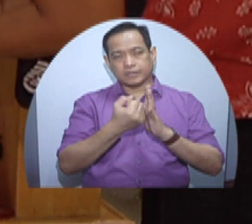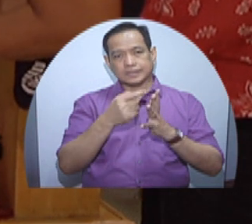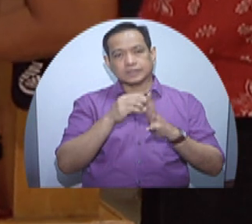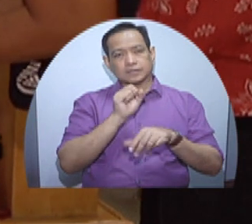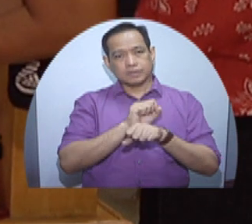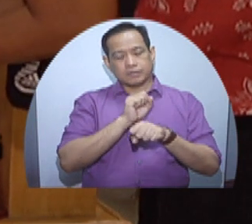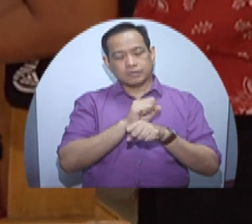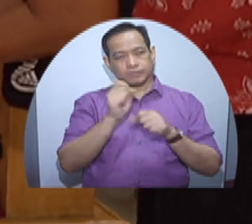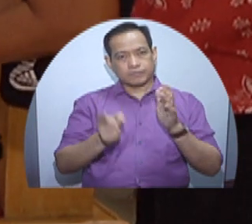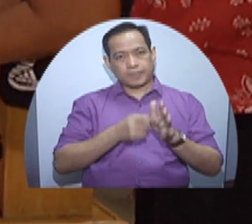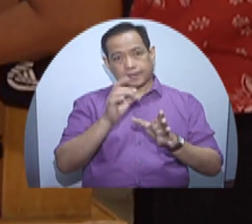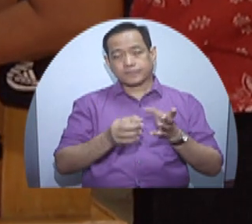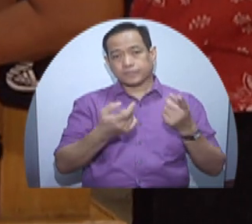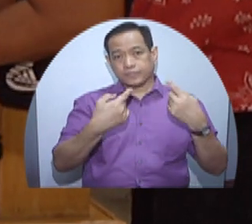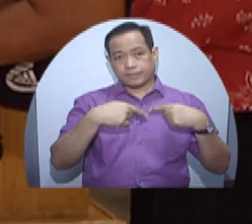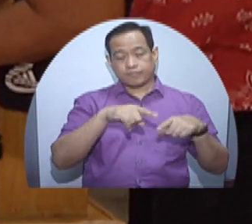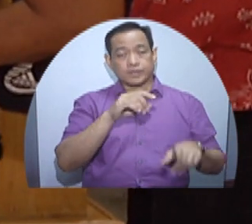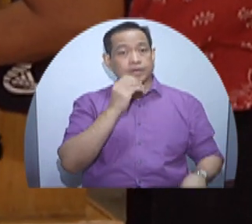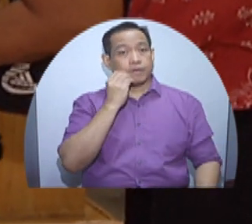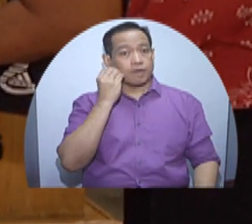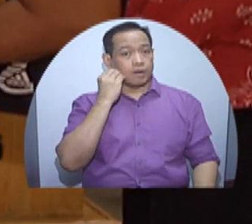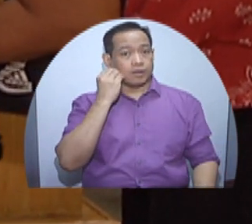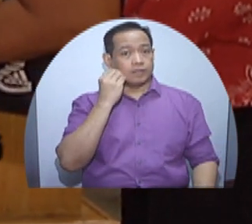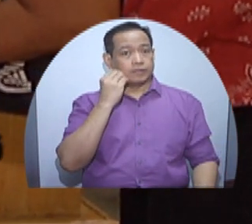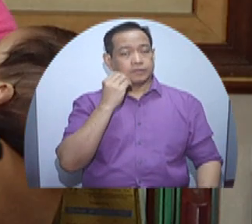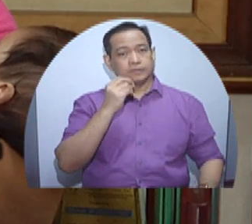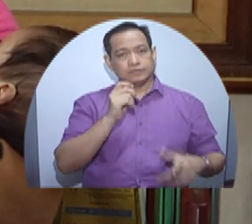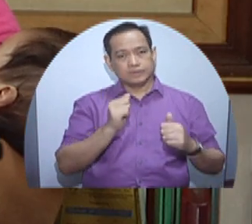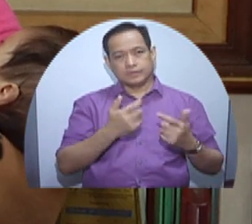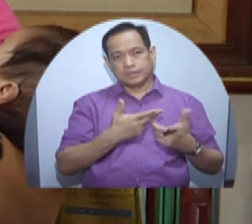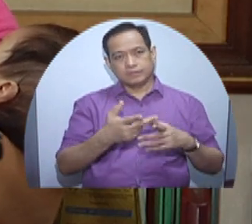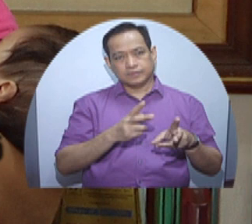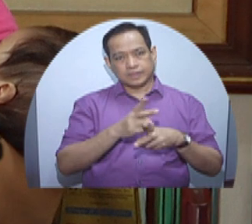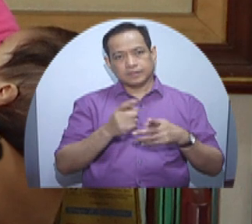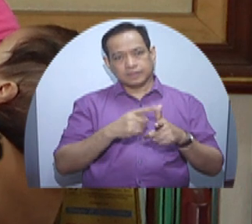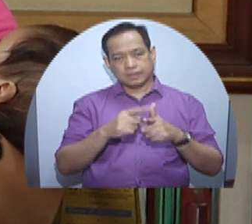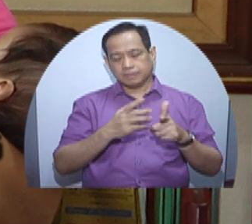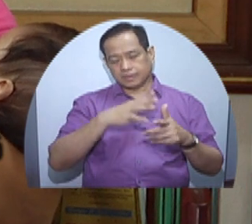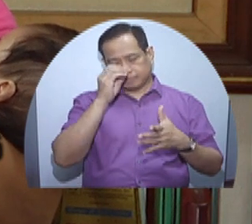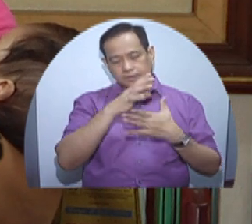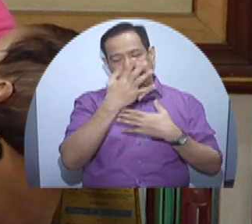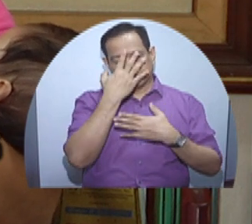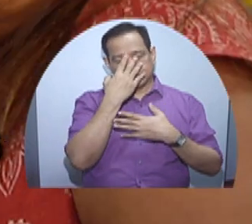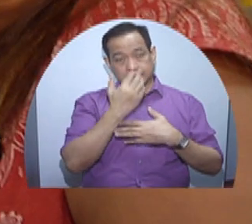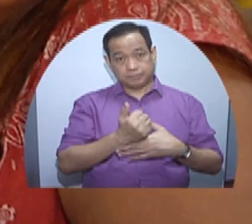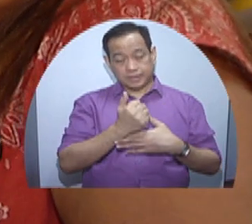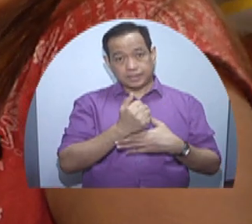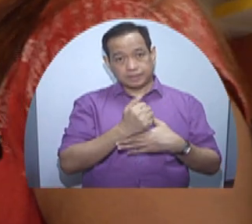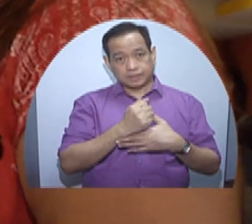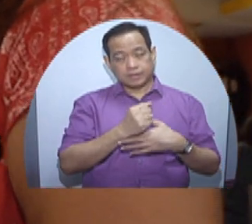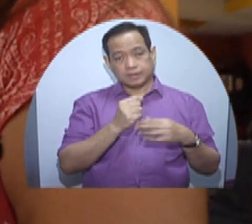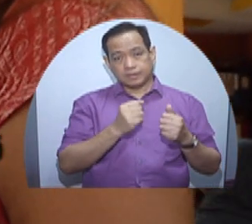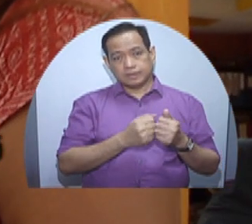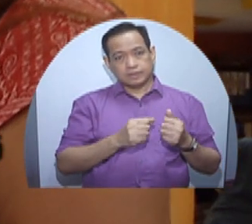sa trabaho. Kaya po minsan pag umuwi po siya, konting asikaso lang po, tas natutulog na din po.